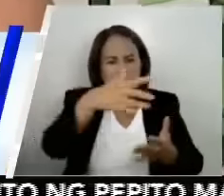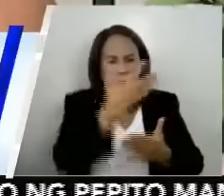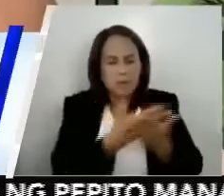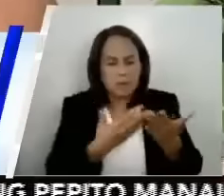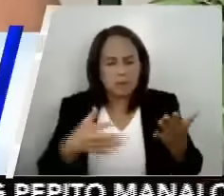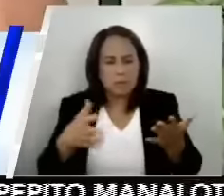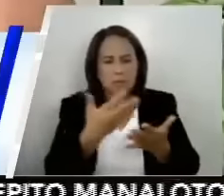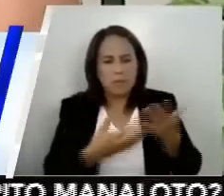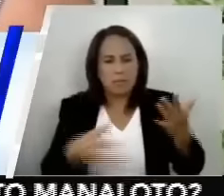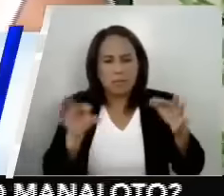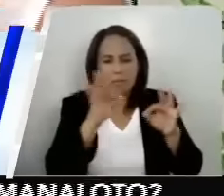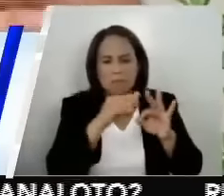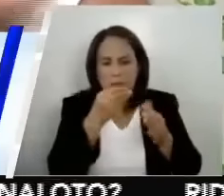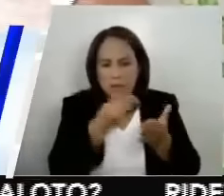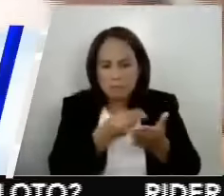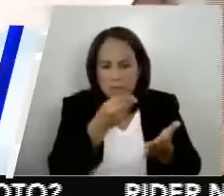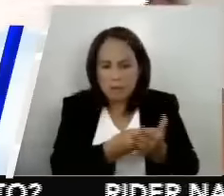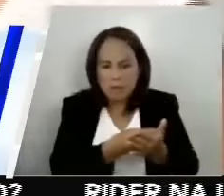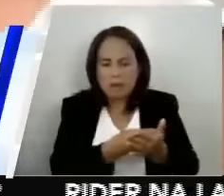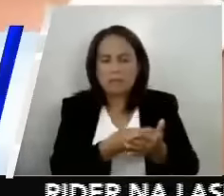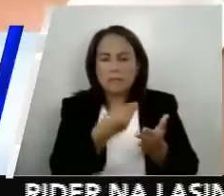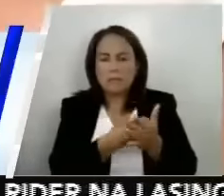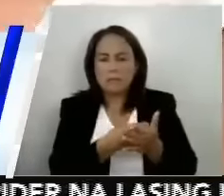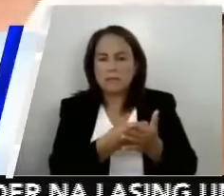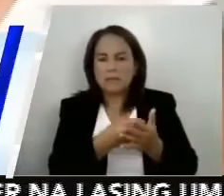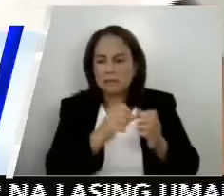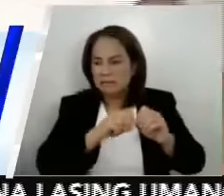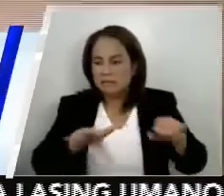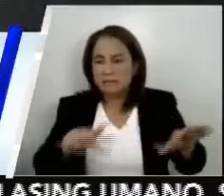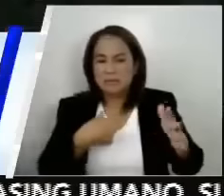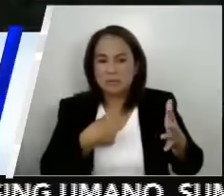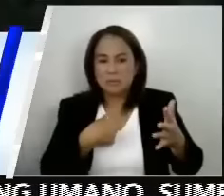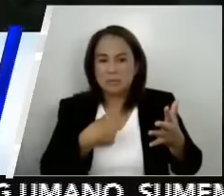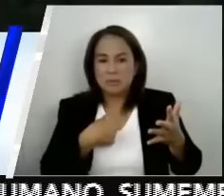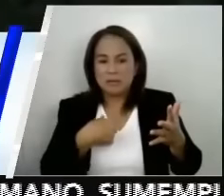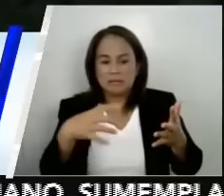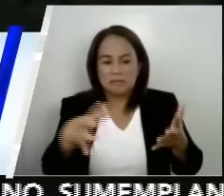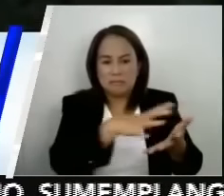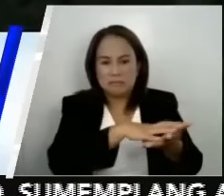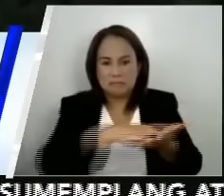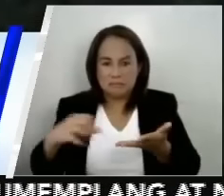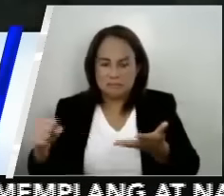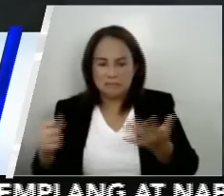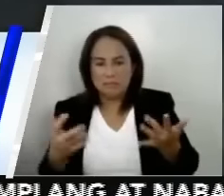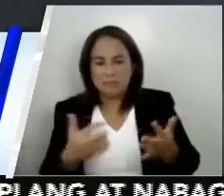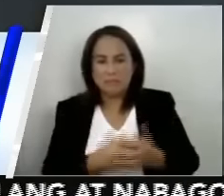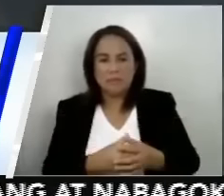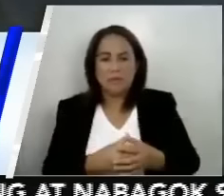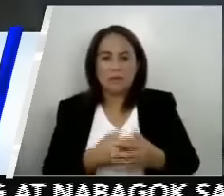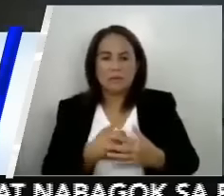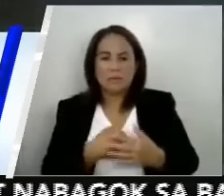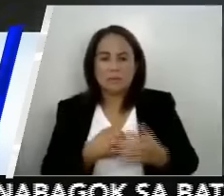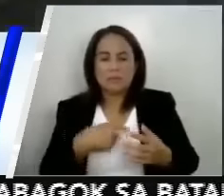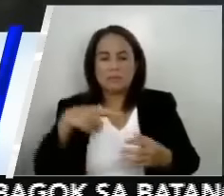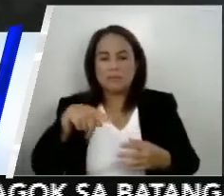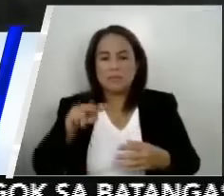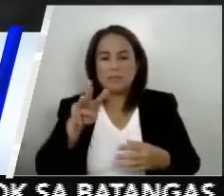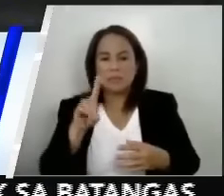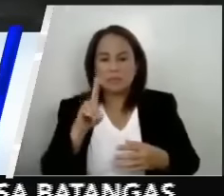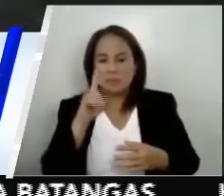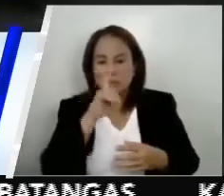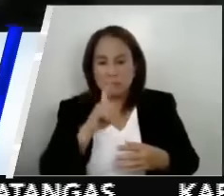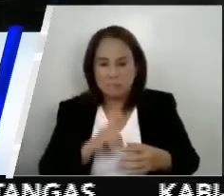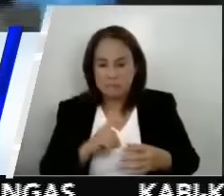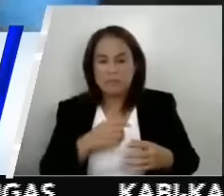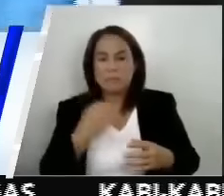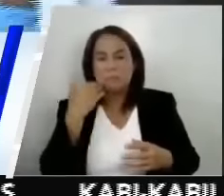ko nagkakalat-kalat, kahit isa wala akong nakuha. Isang nakakatandang PWD naman ang natrap at nasawi sa